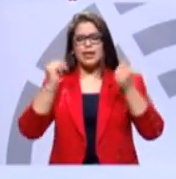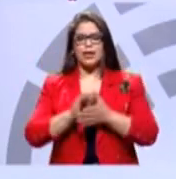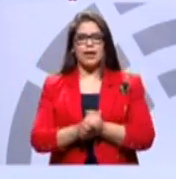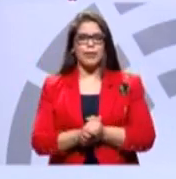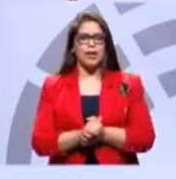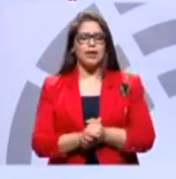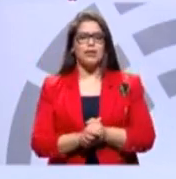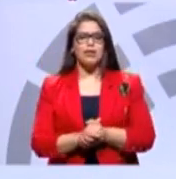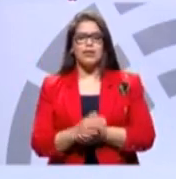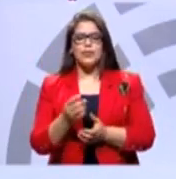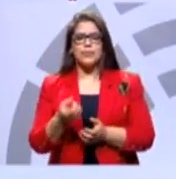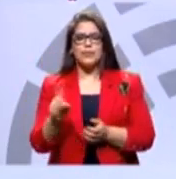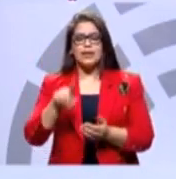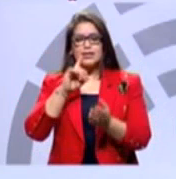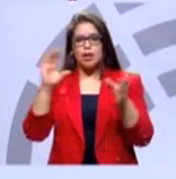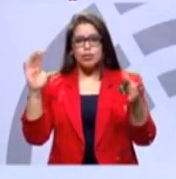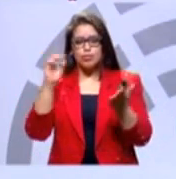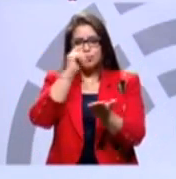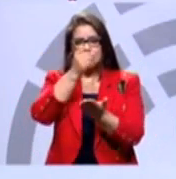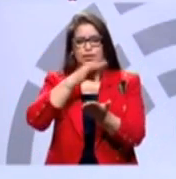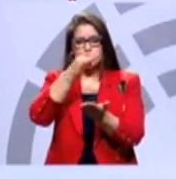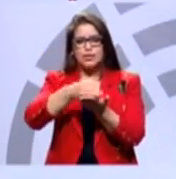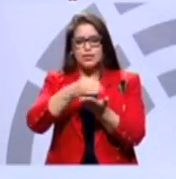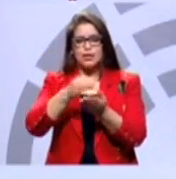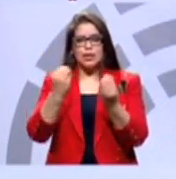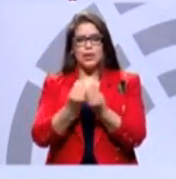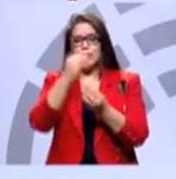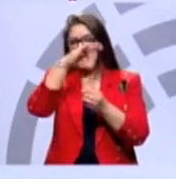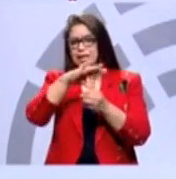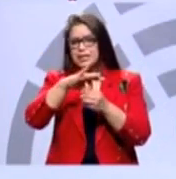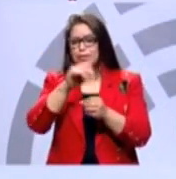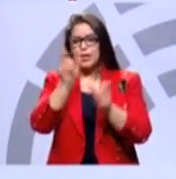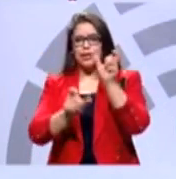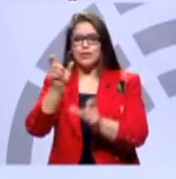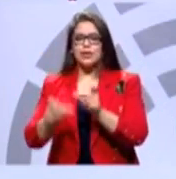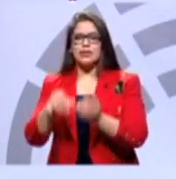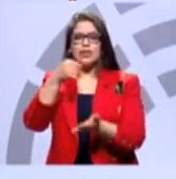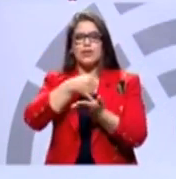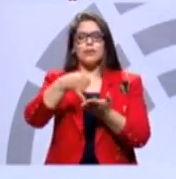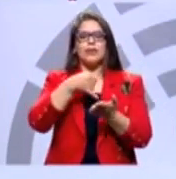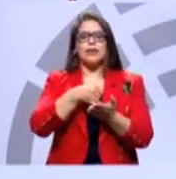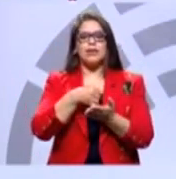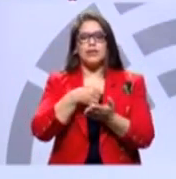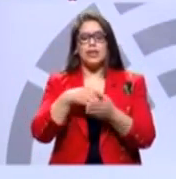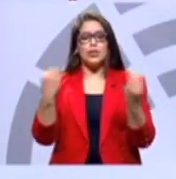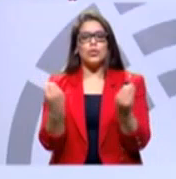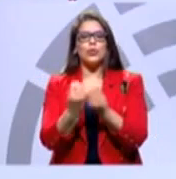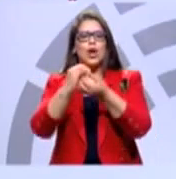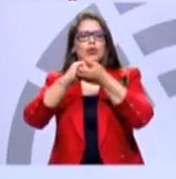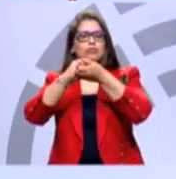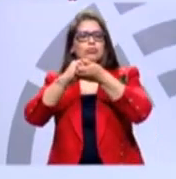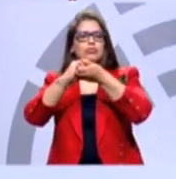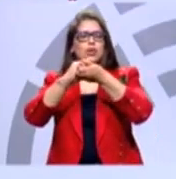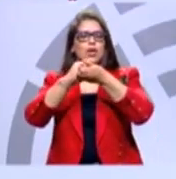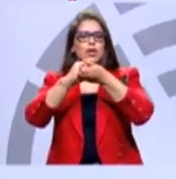باش نؤكد على ما اتفقنا عليه في الدوري الاول من الانتخابات يا اهلنا بالحنشه مدينه وارياف يدينا في ايدينا بعضنا